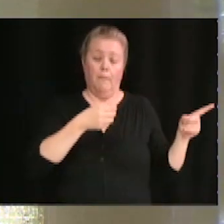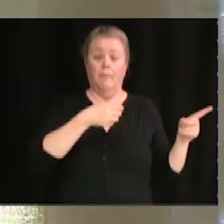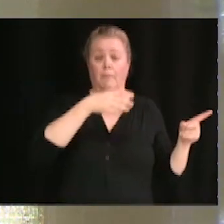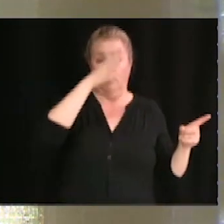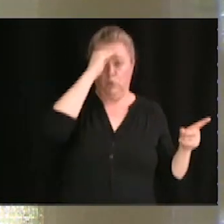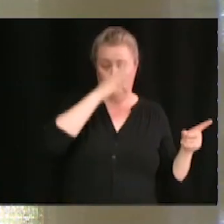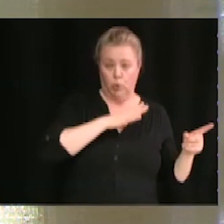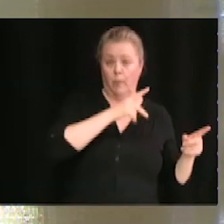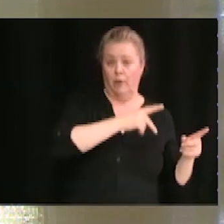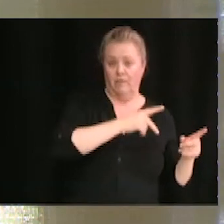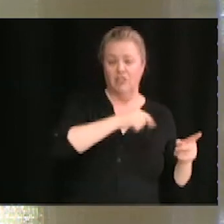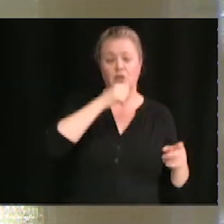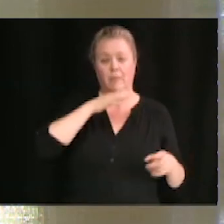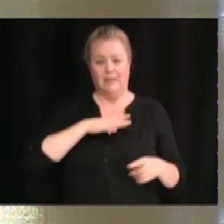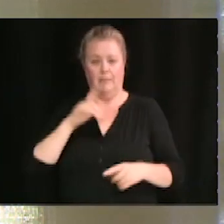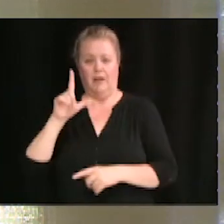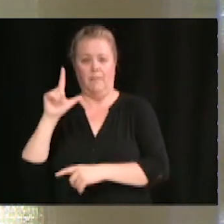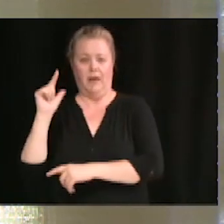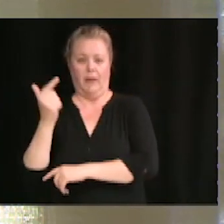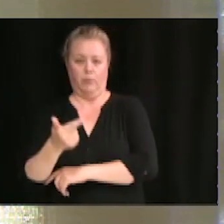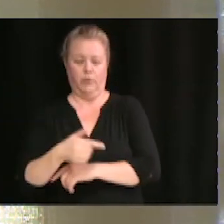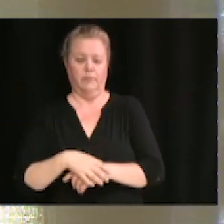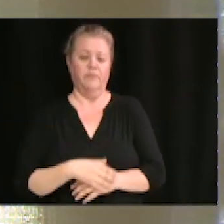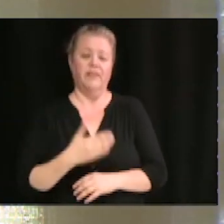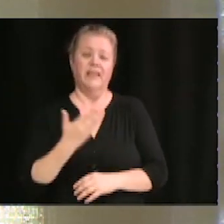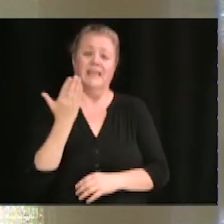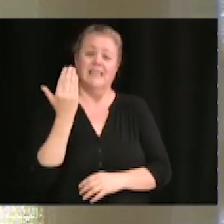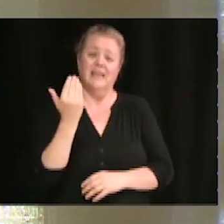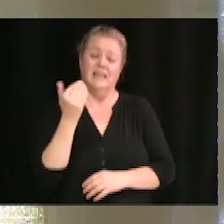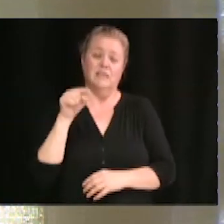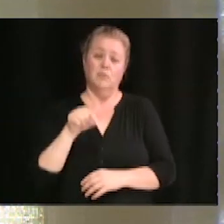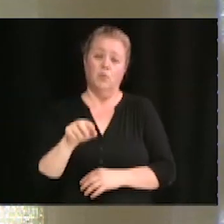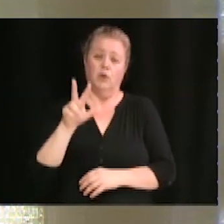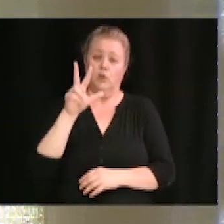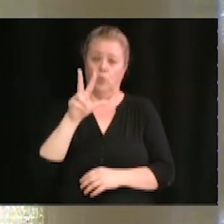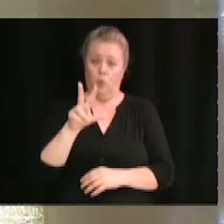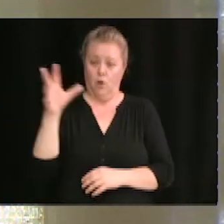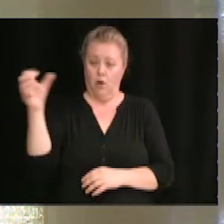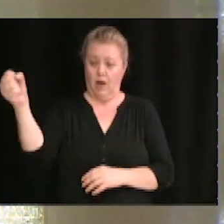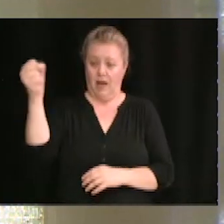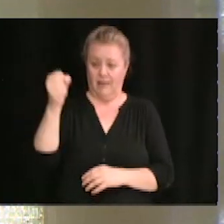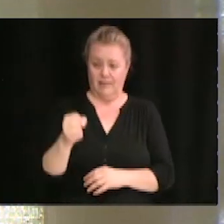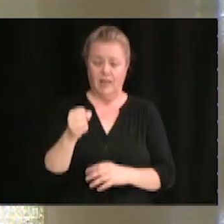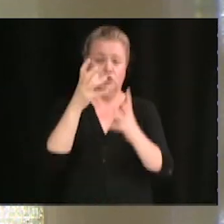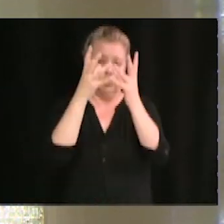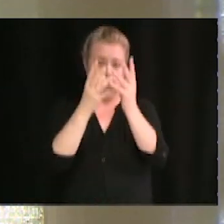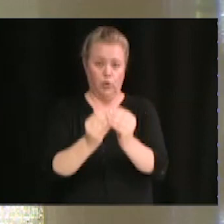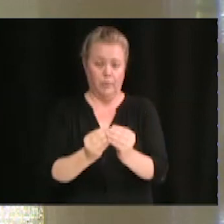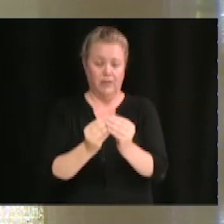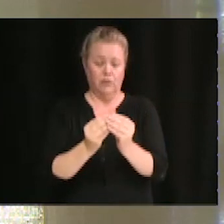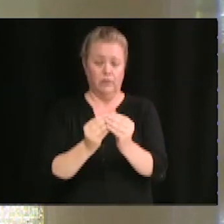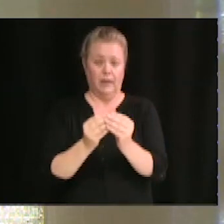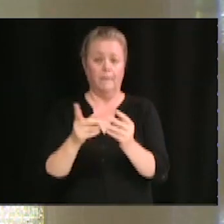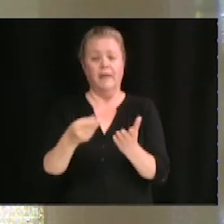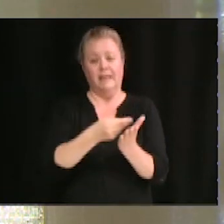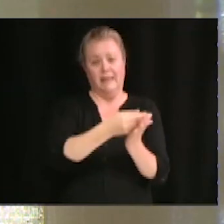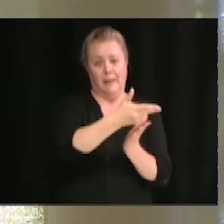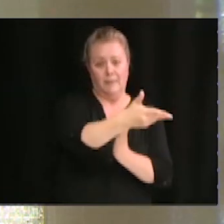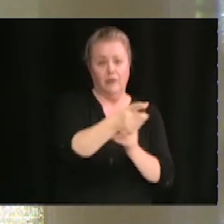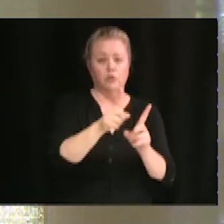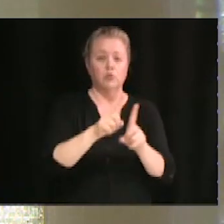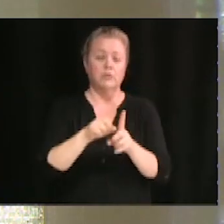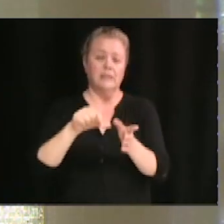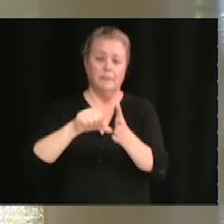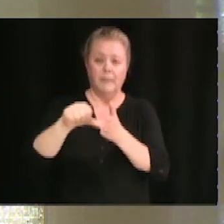15.3. Embauche d'une personne au poste de commis comptable, dépenses paie au